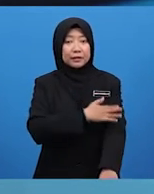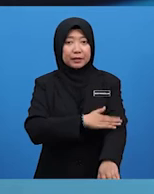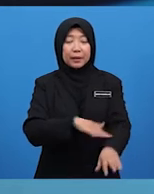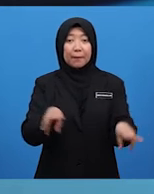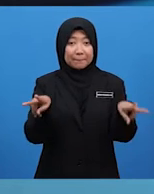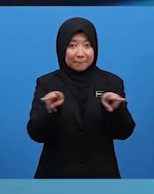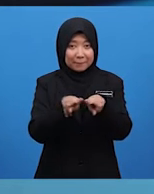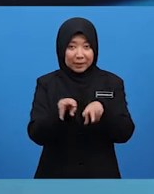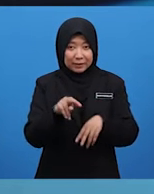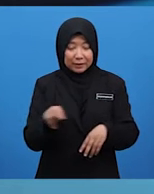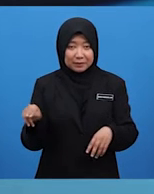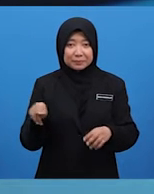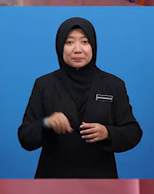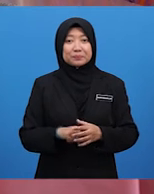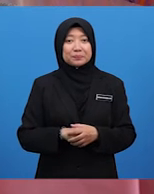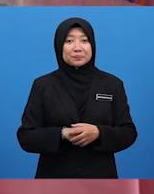padanan.